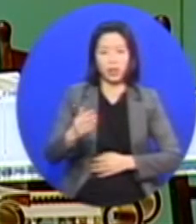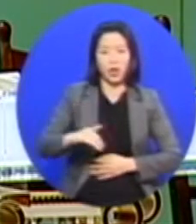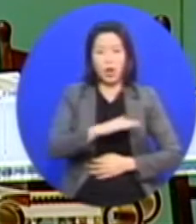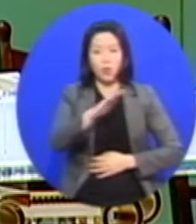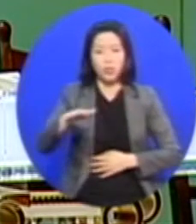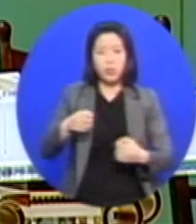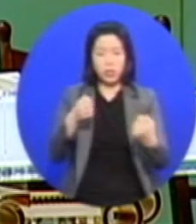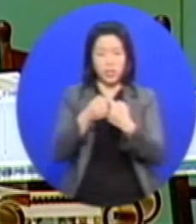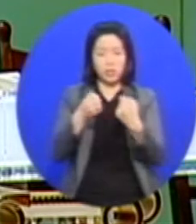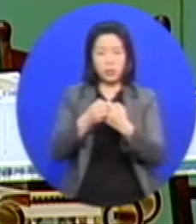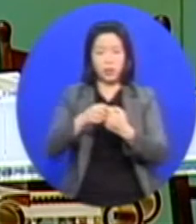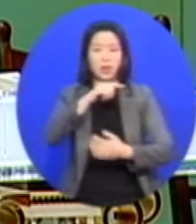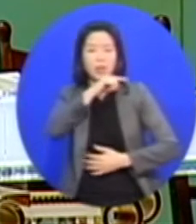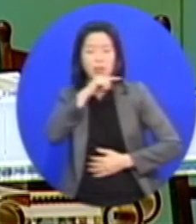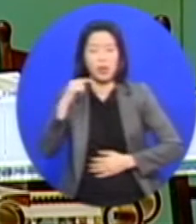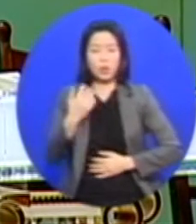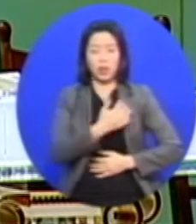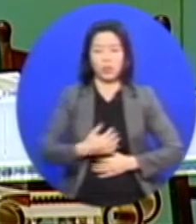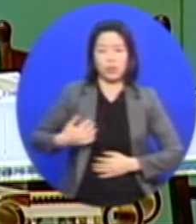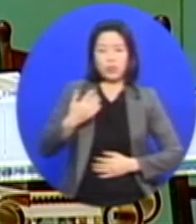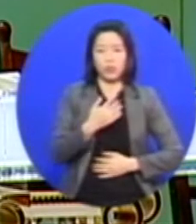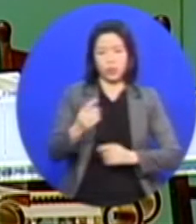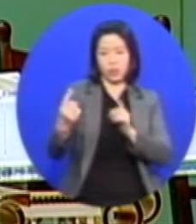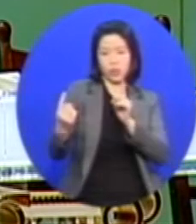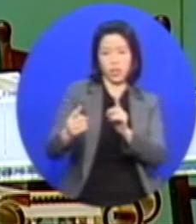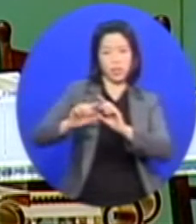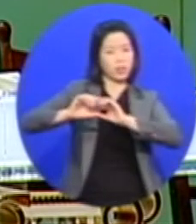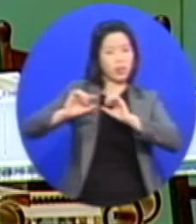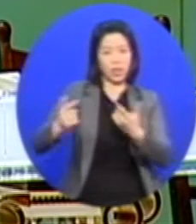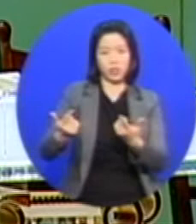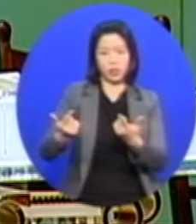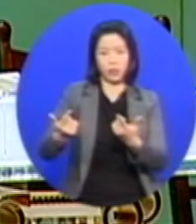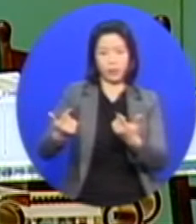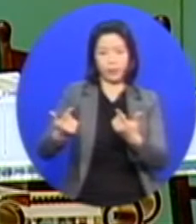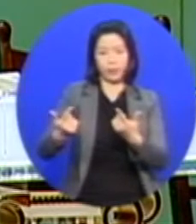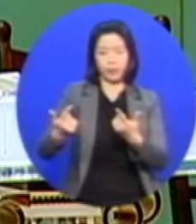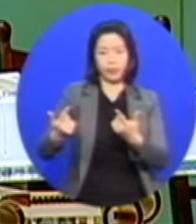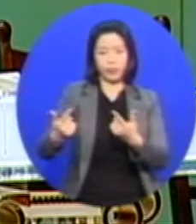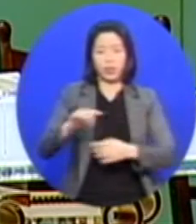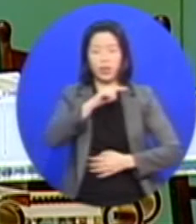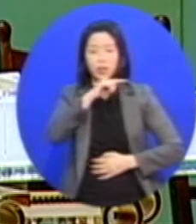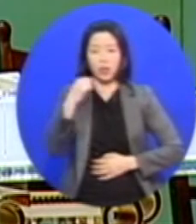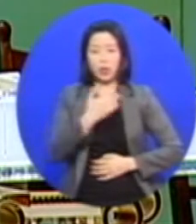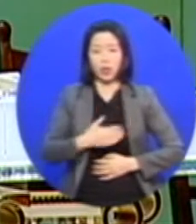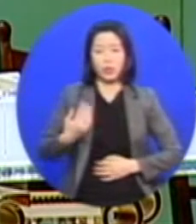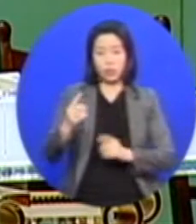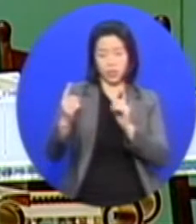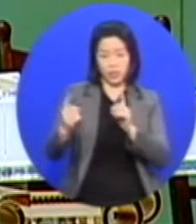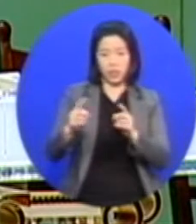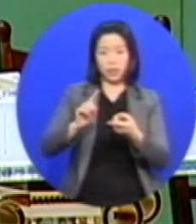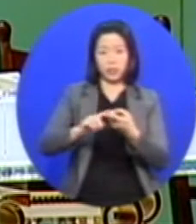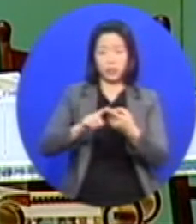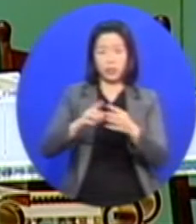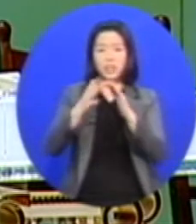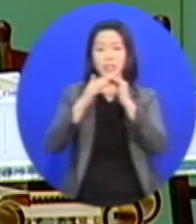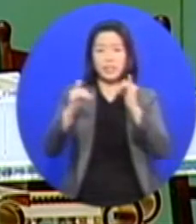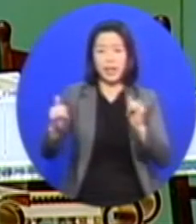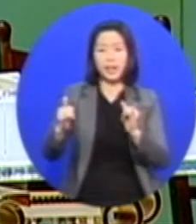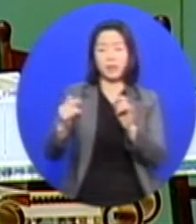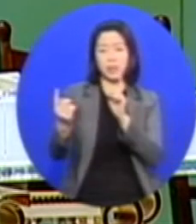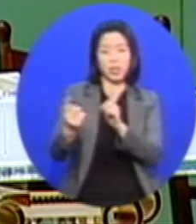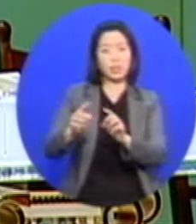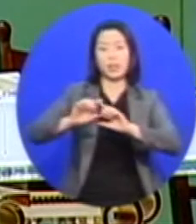씨름은 혈과 육을 상대하는 것이 아니요 혈과 육을 상대한다는 말은 사람을 상대하는 게 아니라는